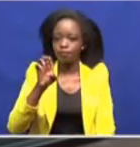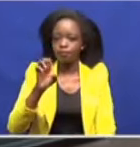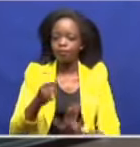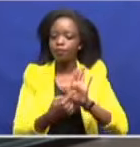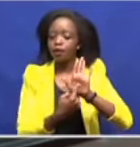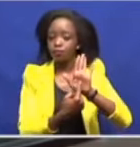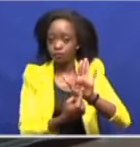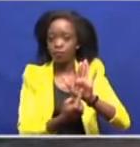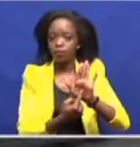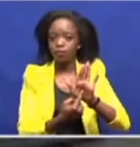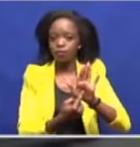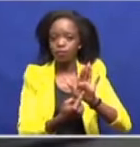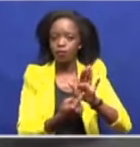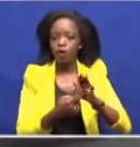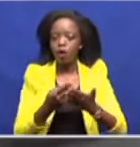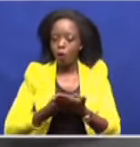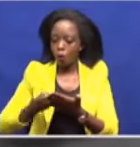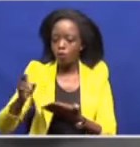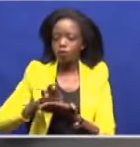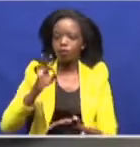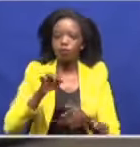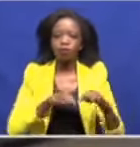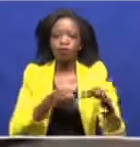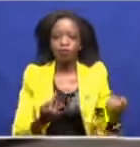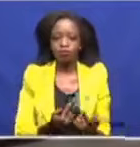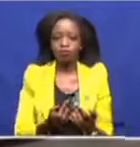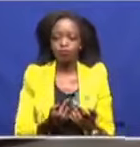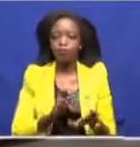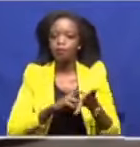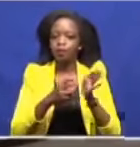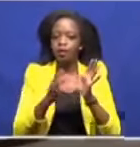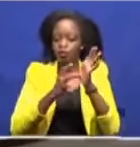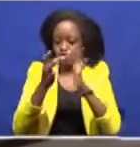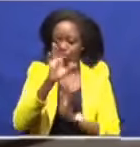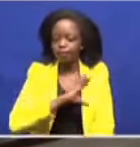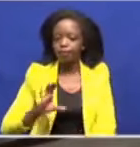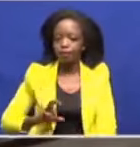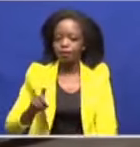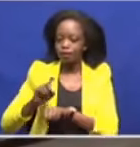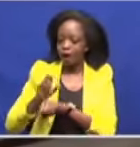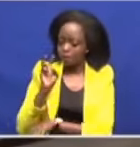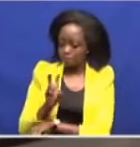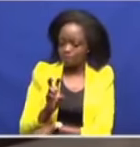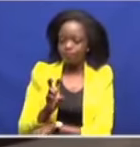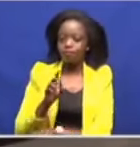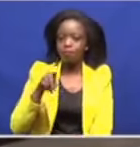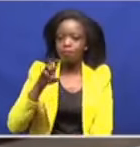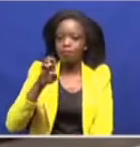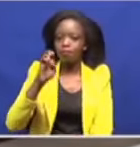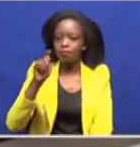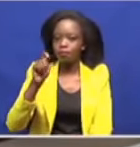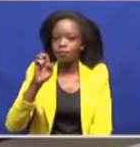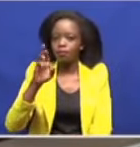ni ishara ya Roho Mtakatifu wa Mungu. Kumaanisha Yesu Kristo alipomtazama Petro,